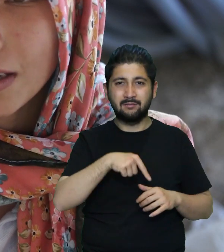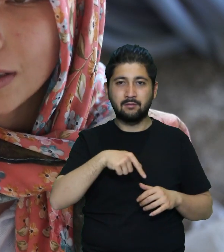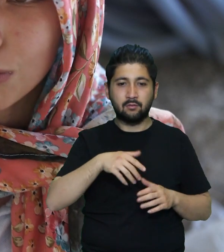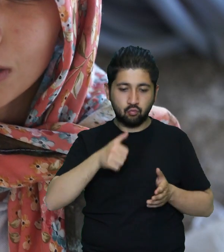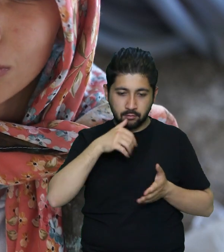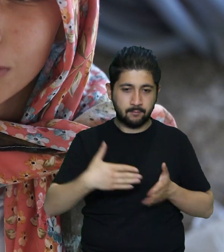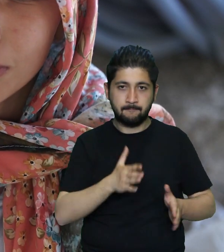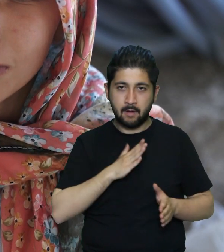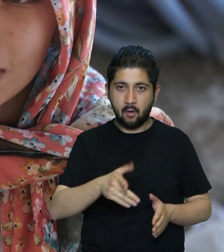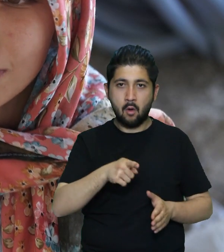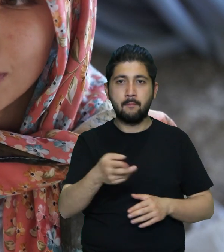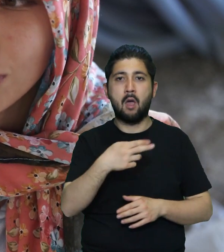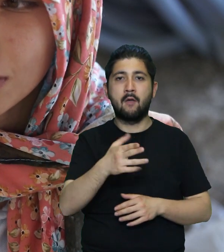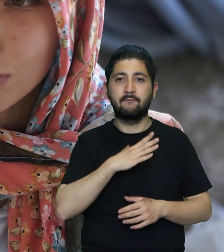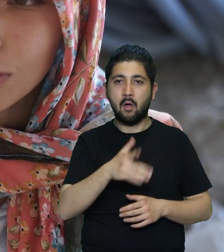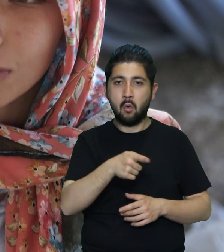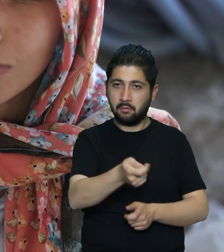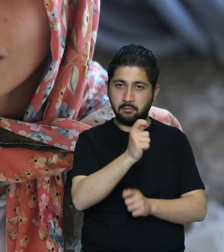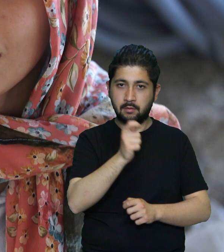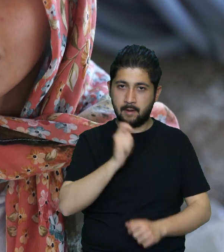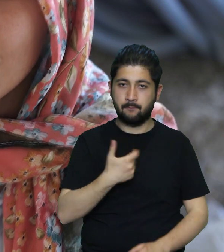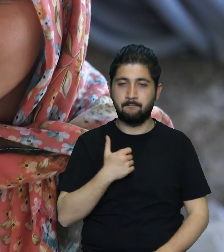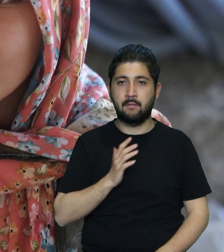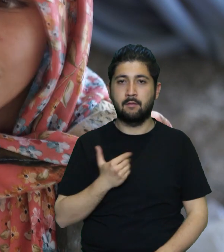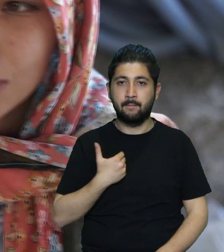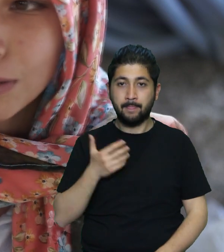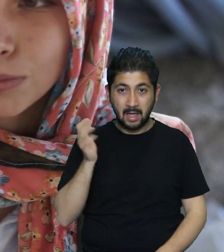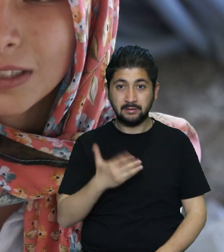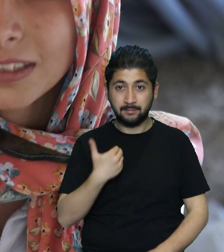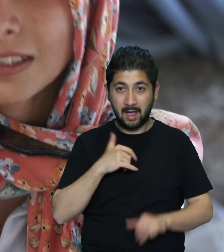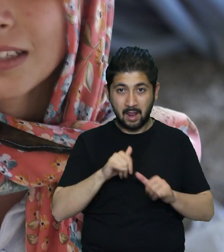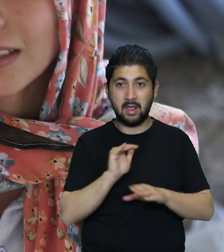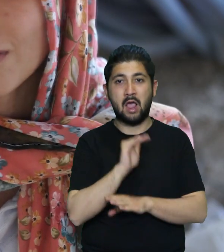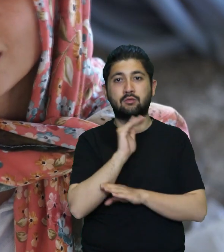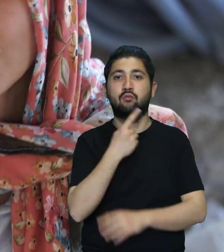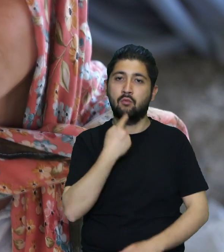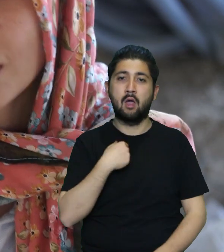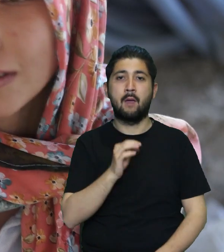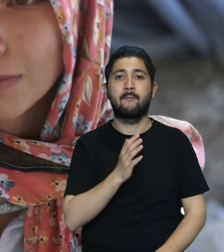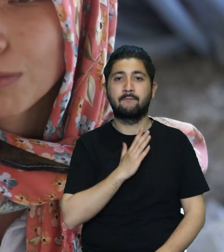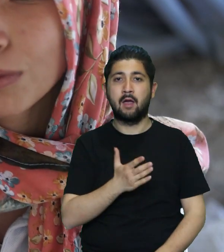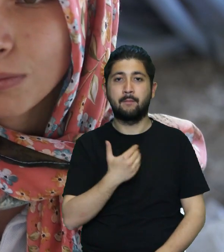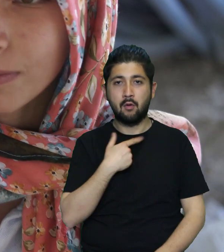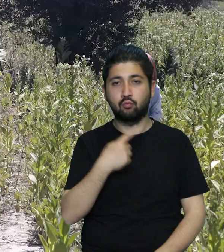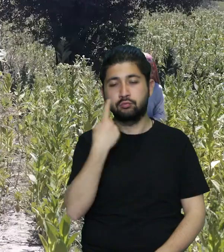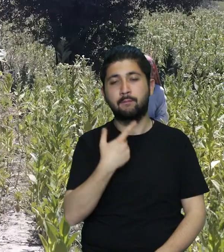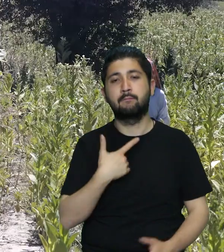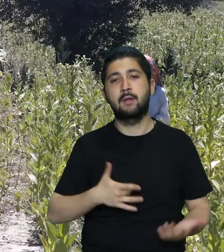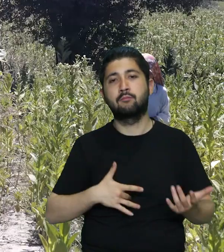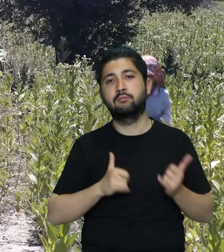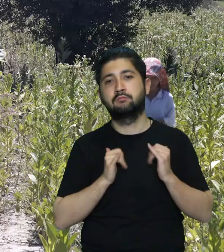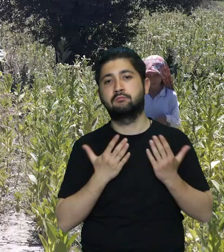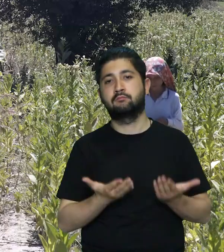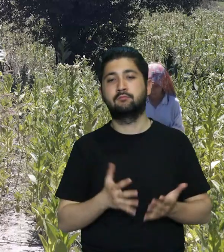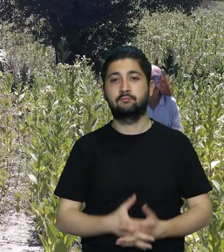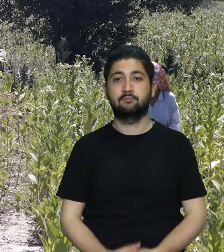var, akartu var. Orada balık falan var. Onları tutuyorum. Keşke biz de burada yaşasaydık diyorlar. O yüzden memnunum. İşçiler